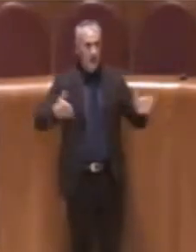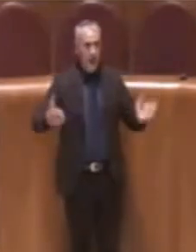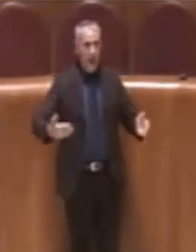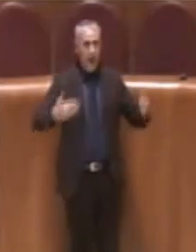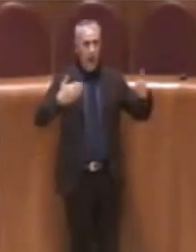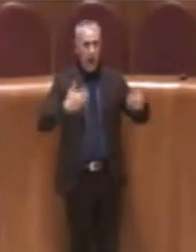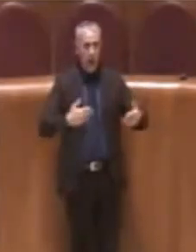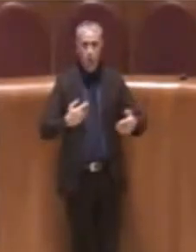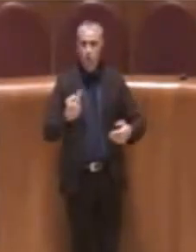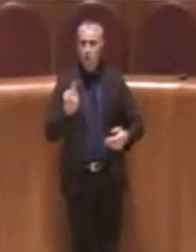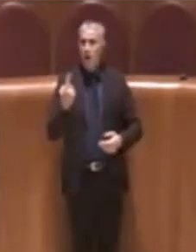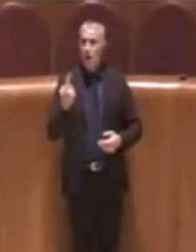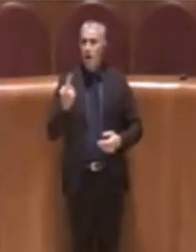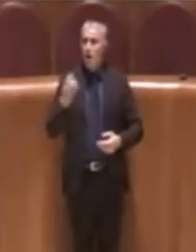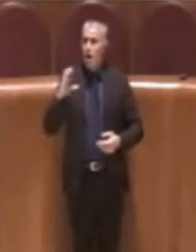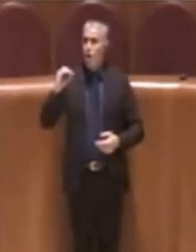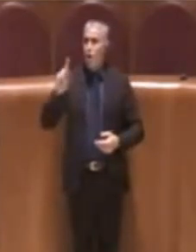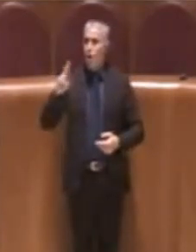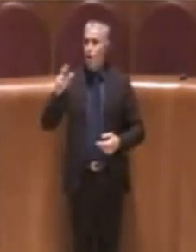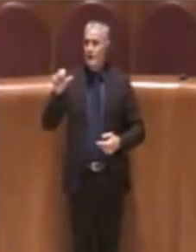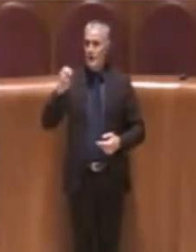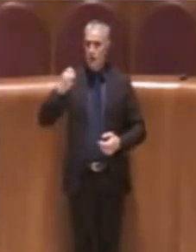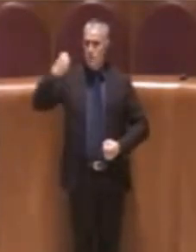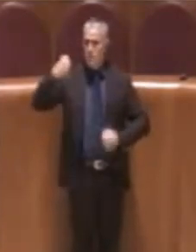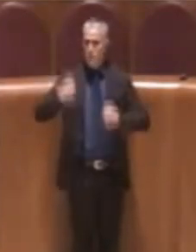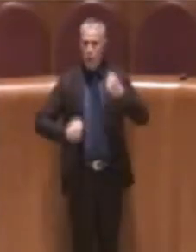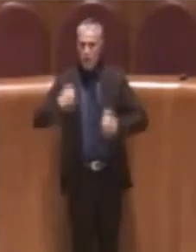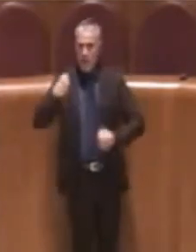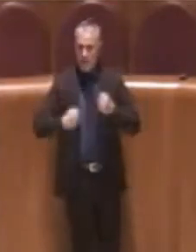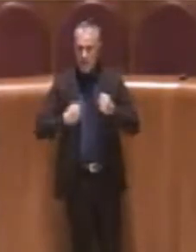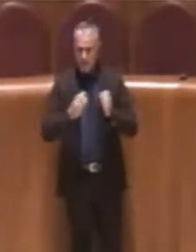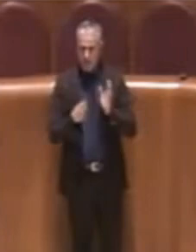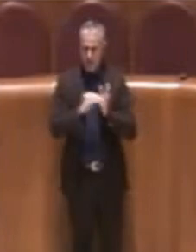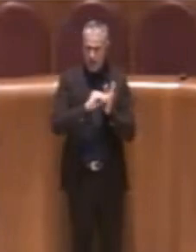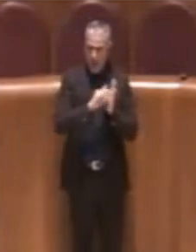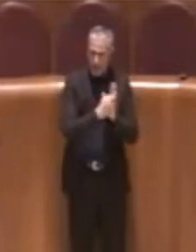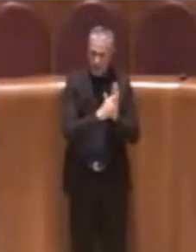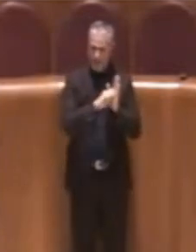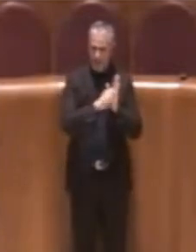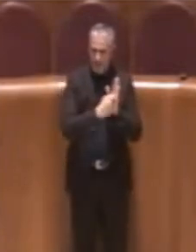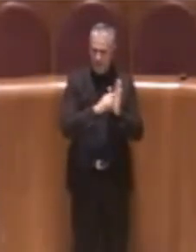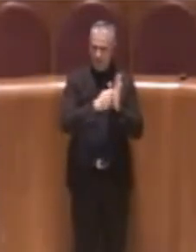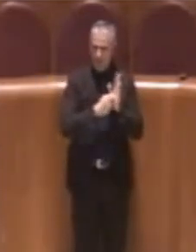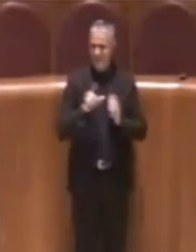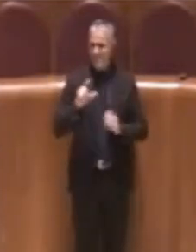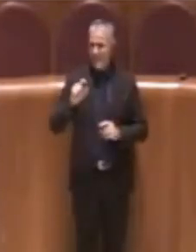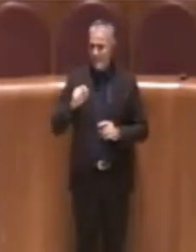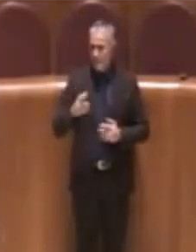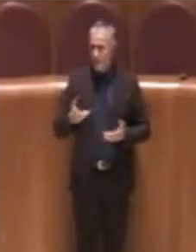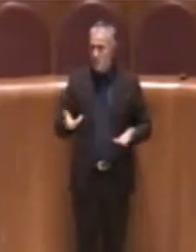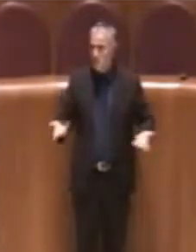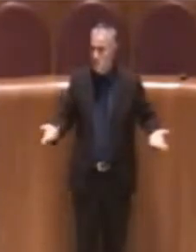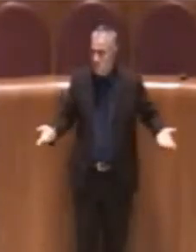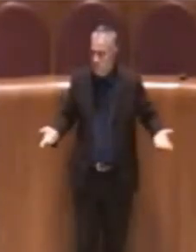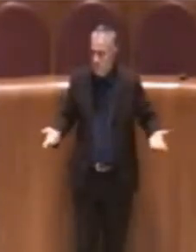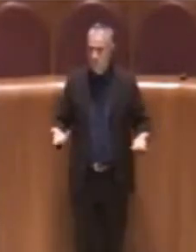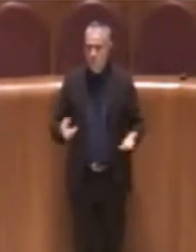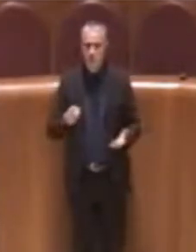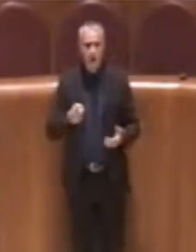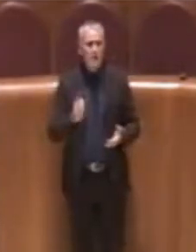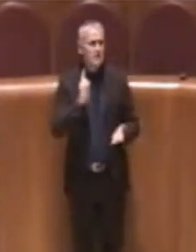le proteste di Corsetti. Allora parlavamo forse di 20 emendamenti, tantissimi emendamenti, riportatela in